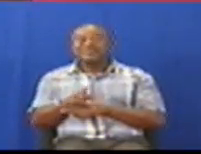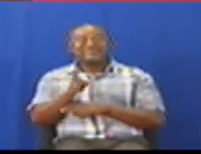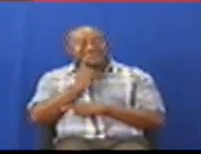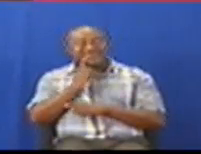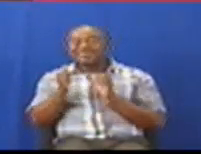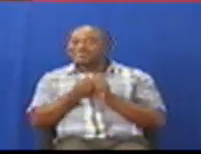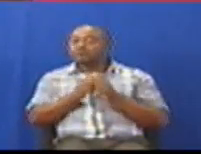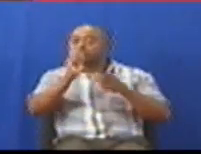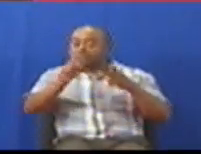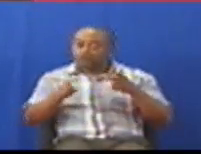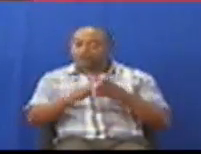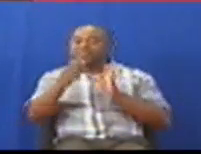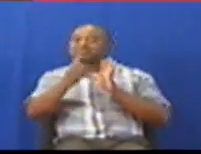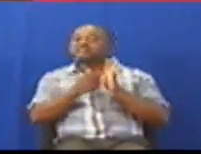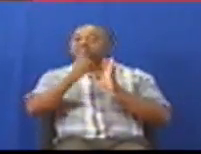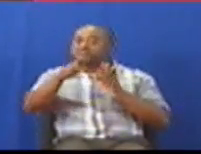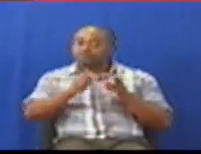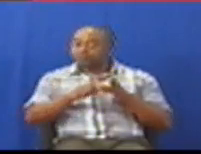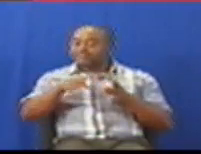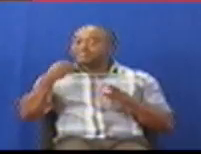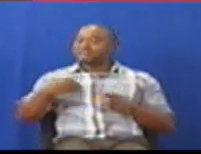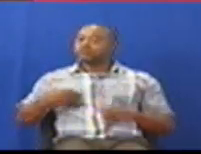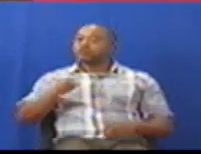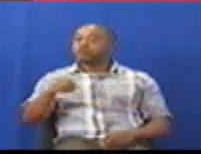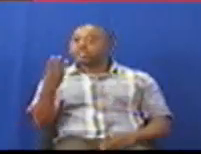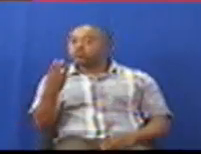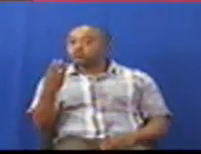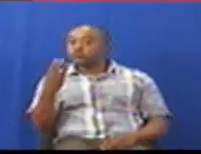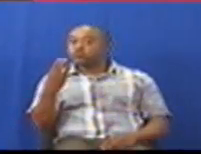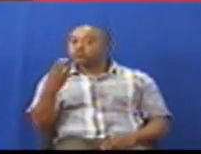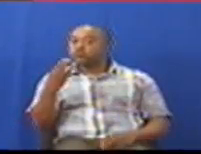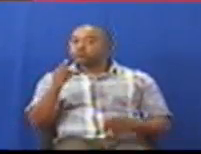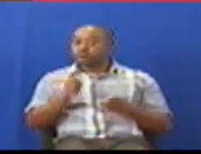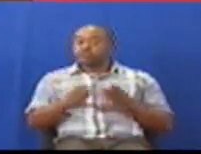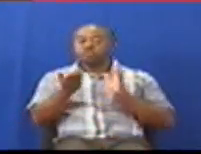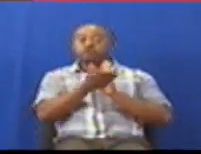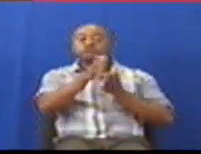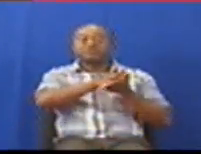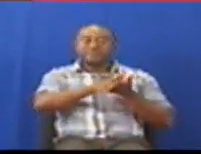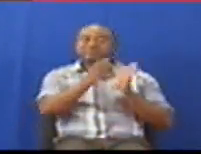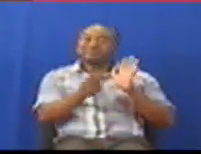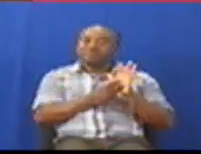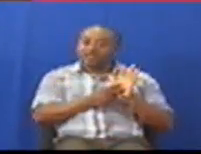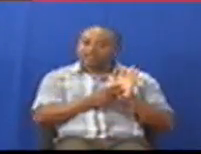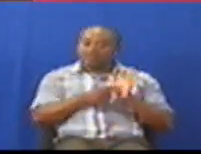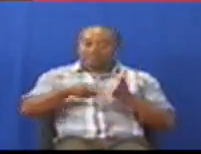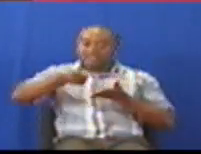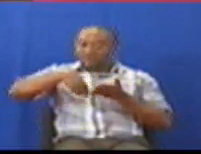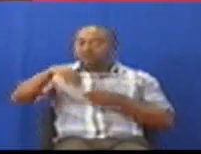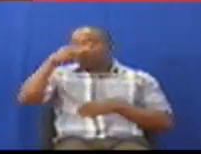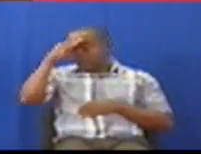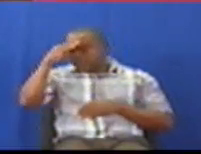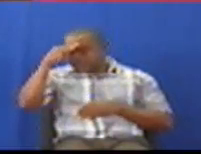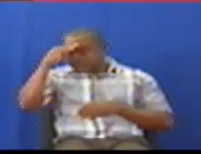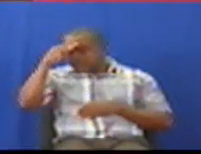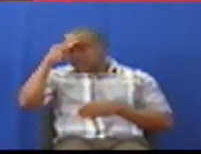kitu, tuna sekondari 3, tuna na shule za msingi 7, tuna vituo vya polisi,